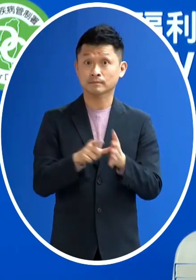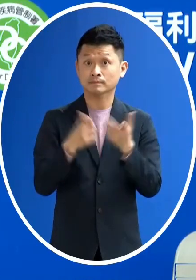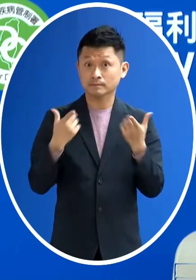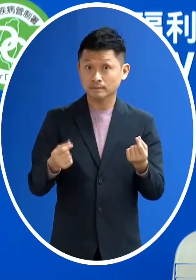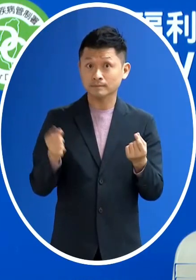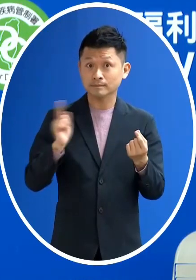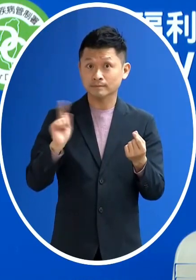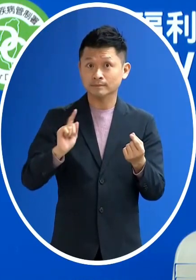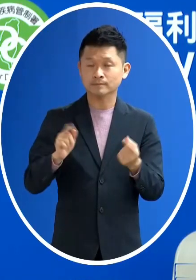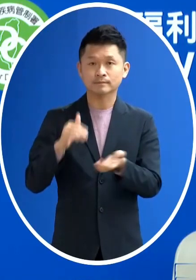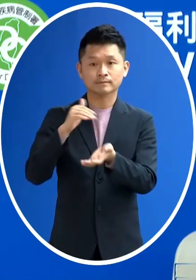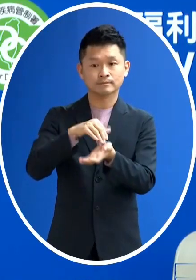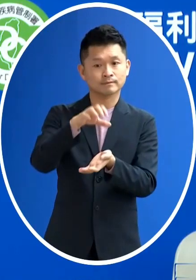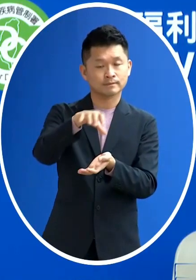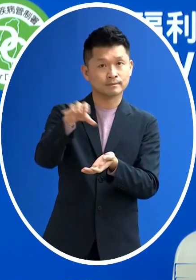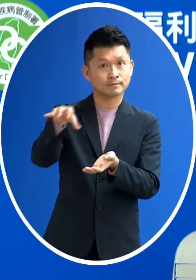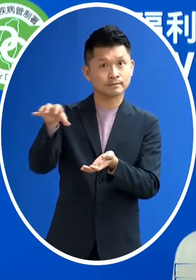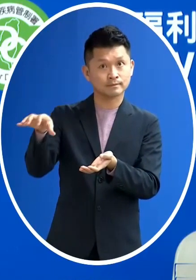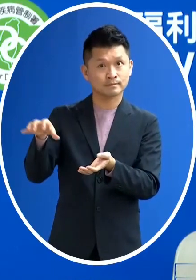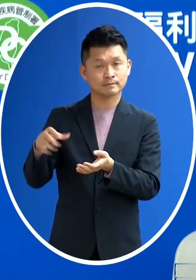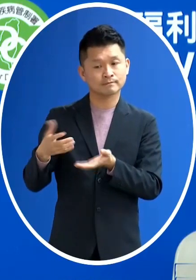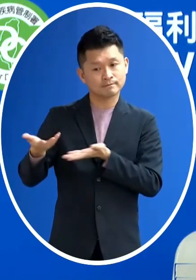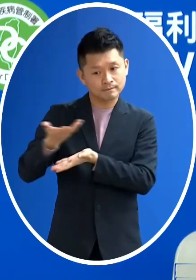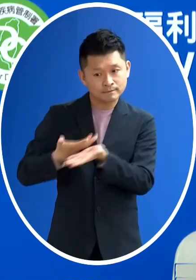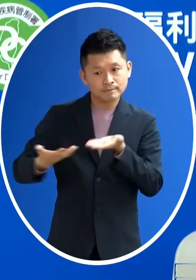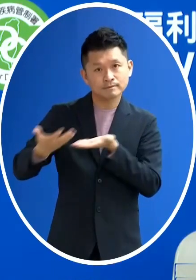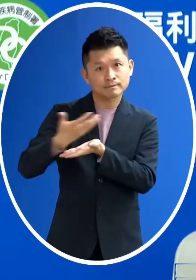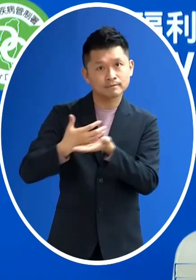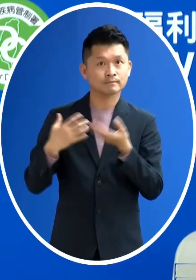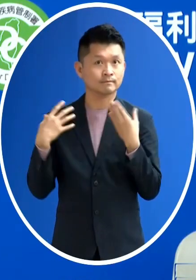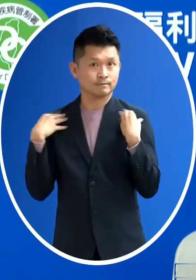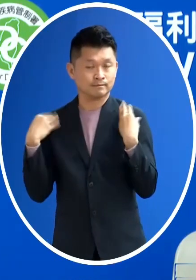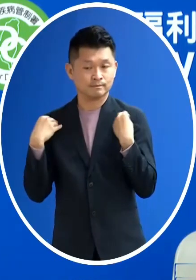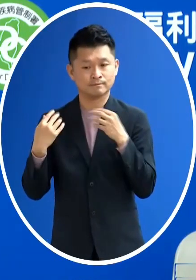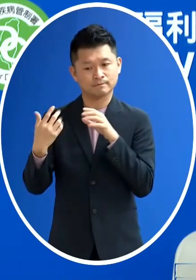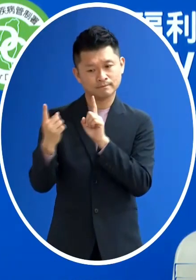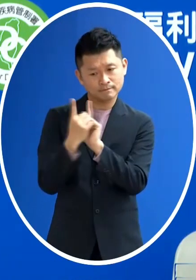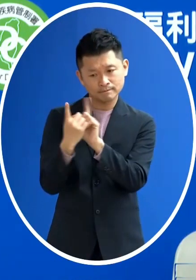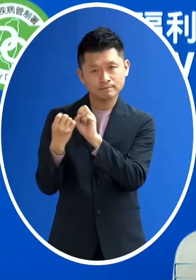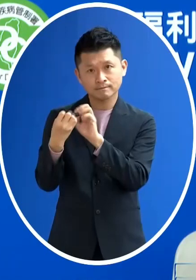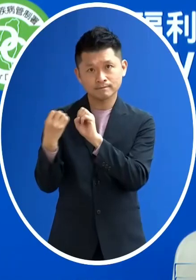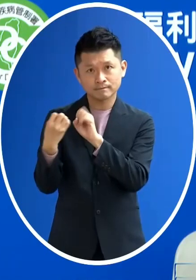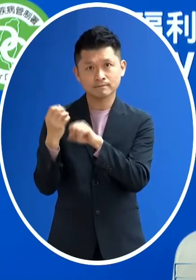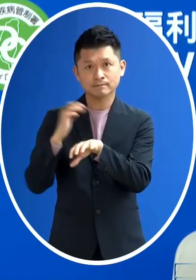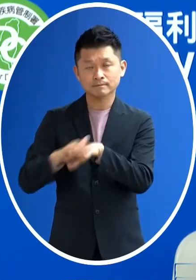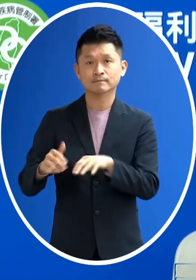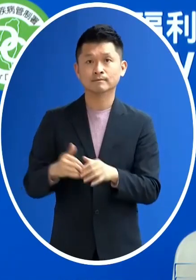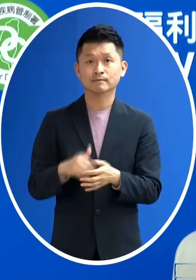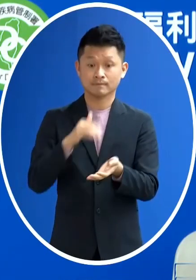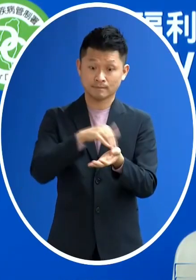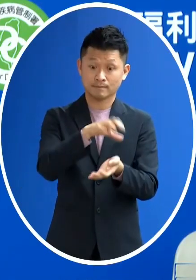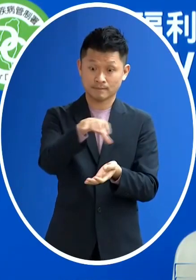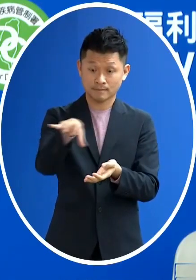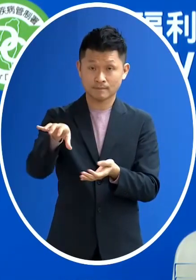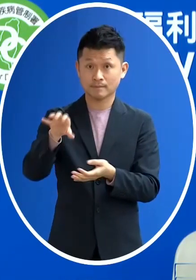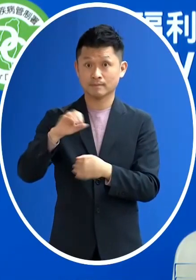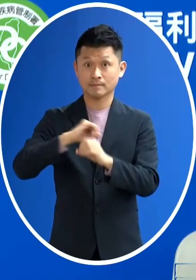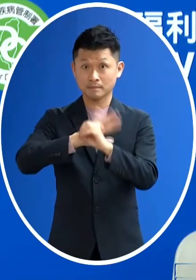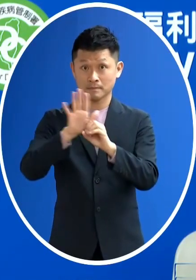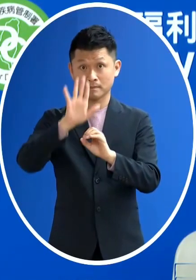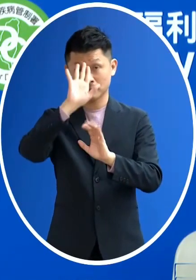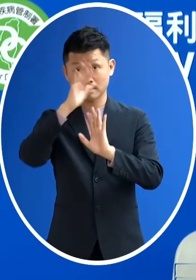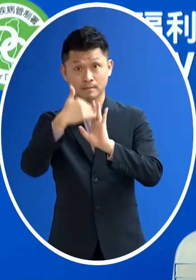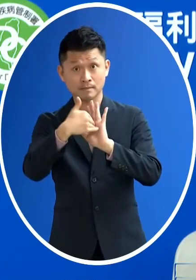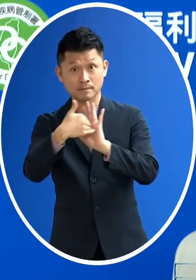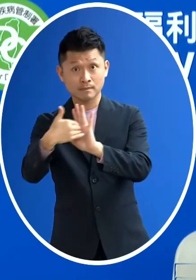进行跟医疗院所的这个沟通，哦，还有这个讨论，那让我们的医疗院所的这个防疫哦也能